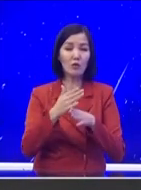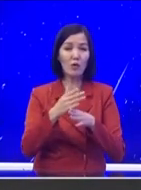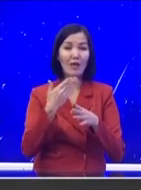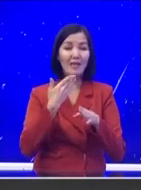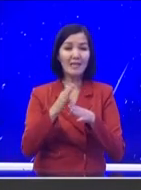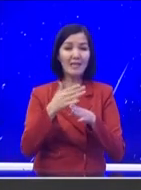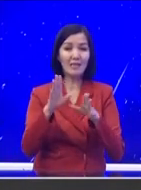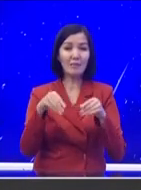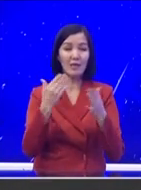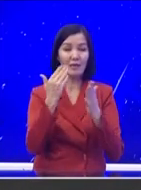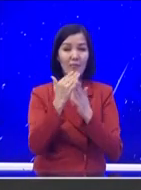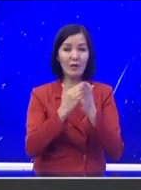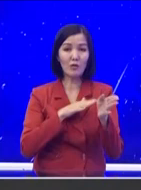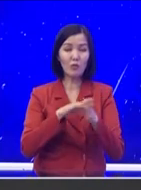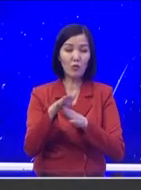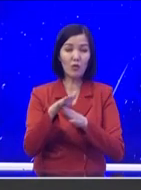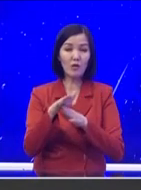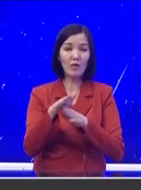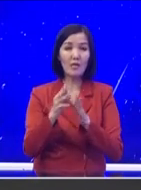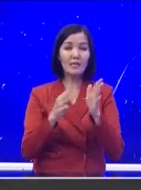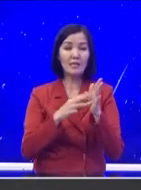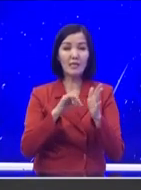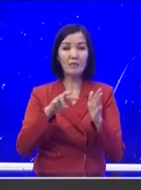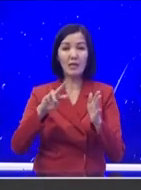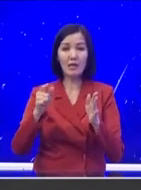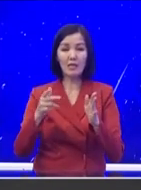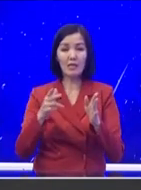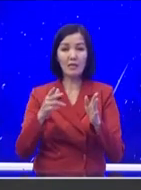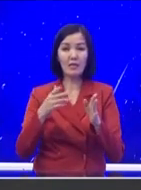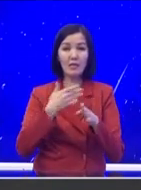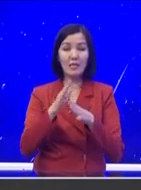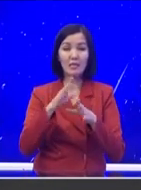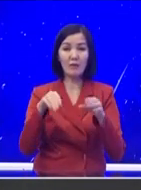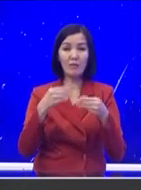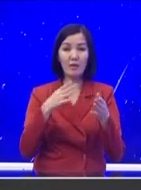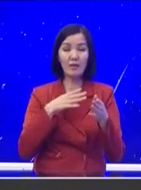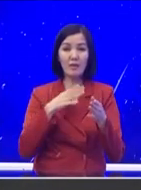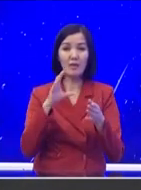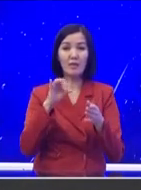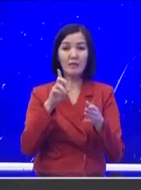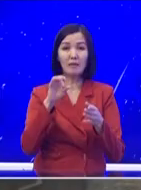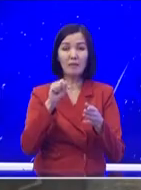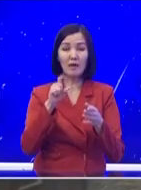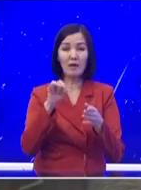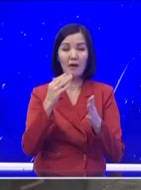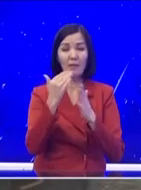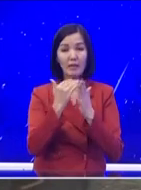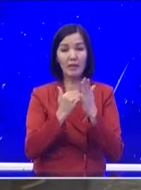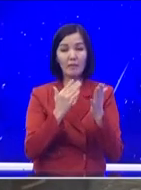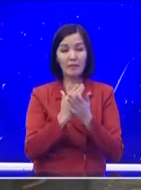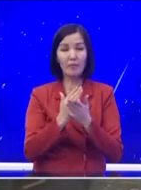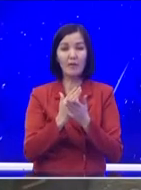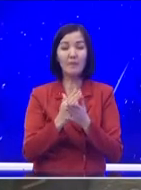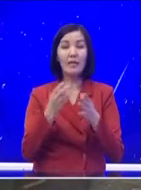берілетін бағдарлама бойынша толық бәрін айтатын болсақ, 8 миллиардтан астам қаржы біз игердік, оның ішінде сыбаға бағдарламасы болды. Қор арқылы бұдан